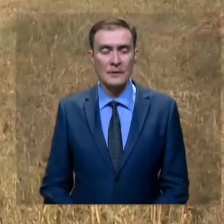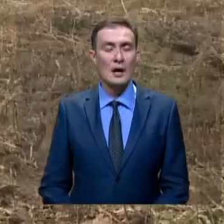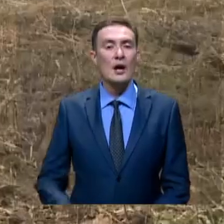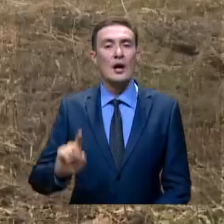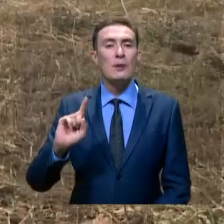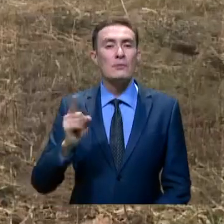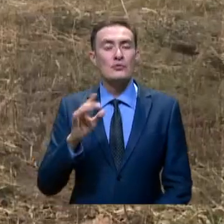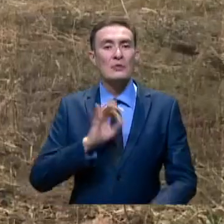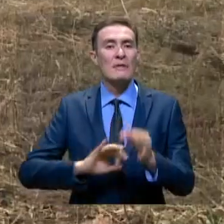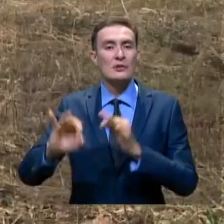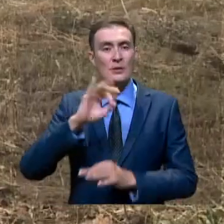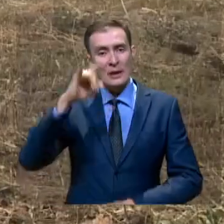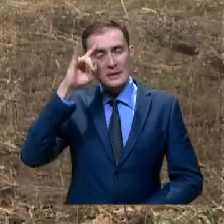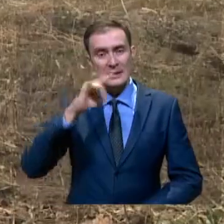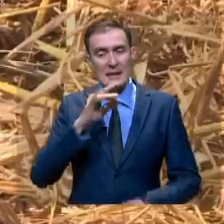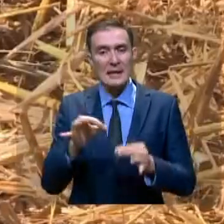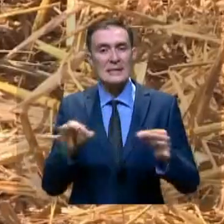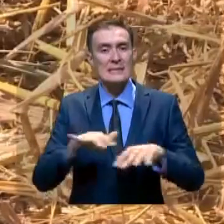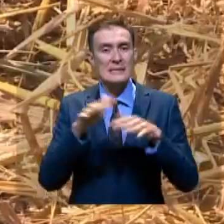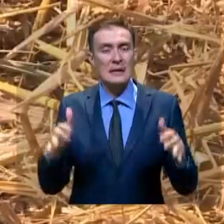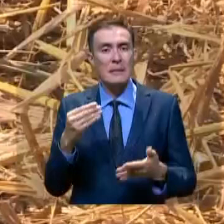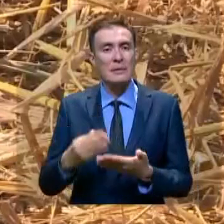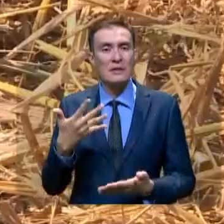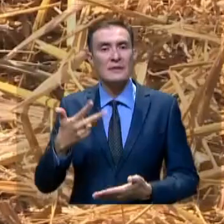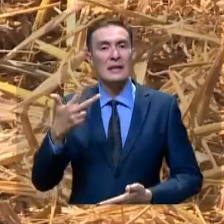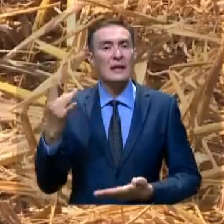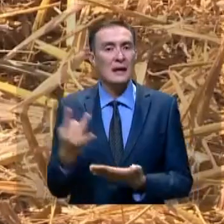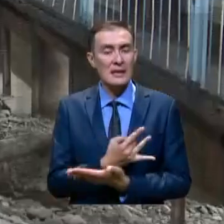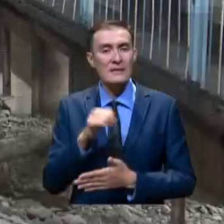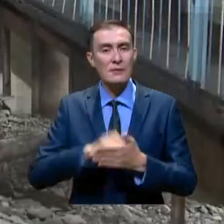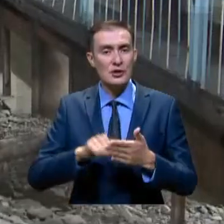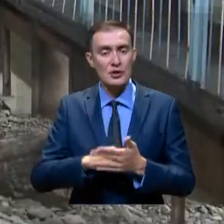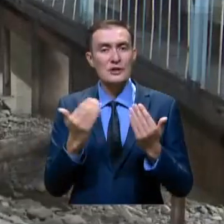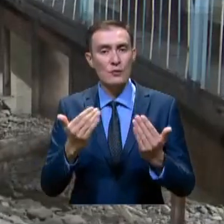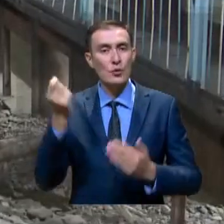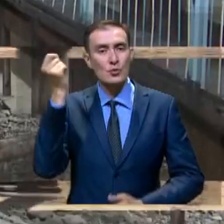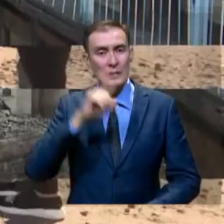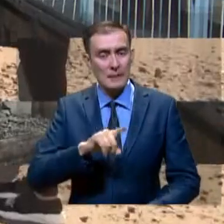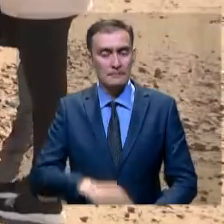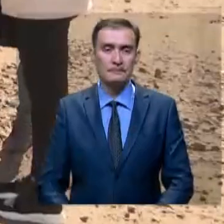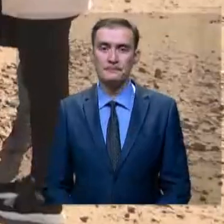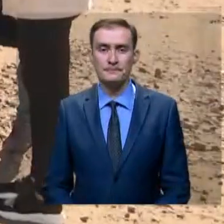Засуха ни при чем. Почему на Востоке сено подорожало в 3 раза? В причинах разберемся.